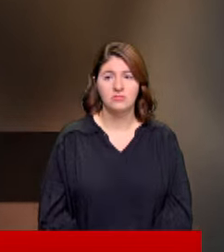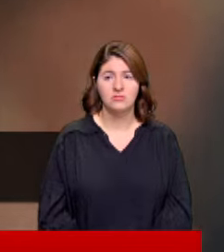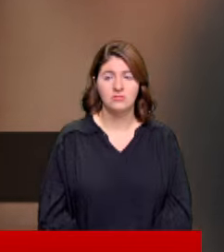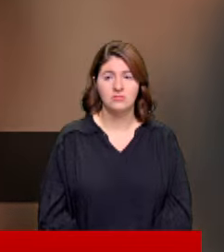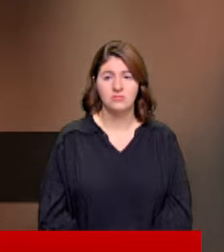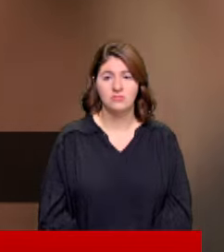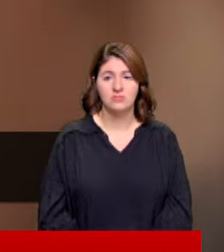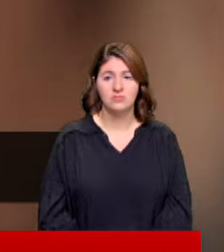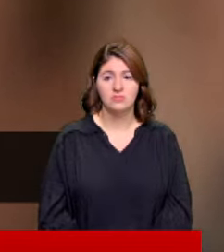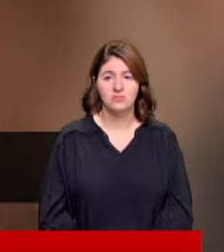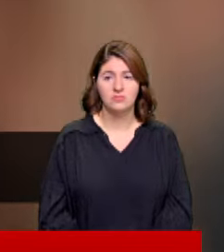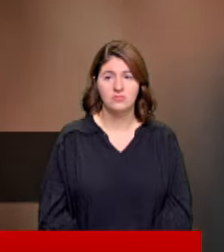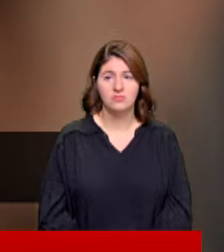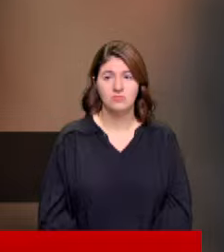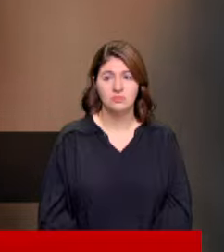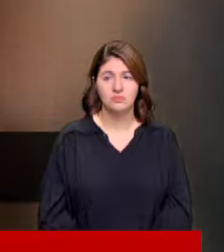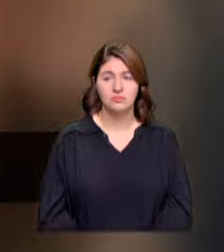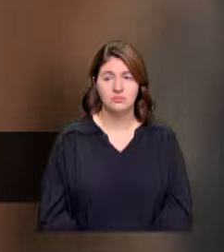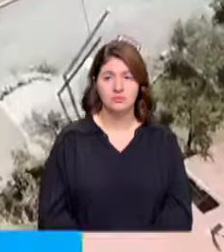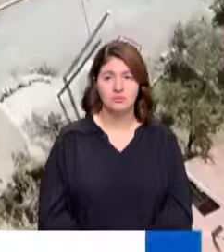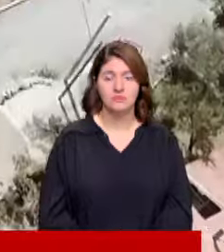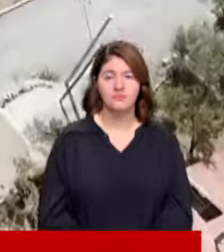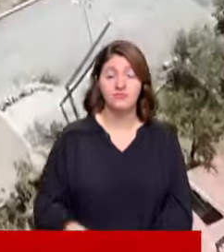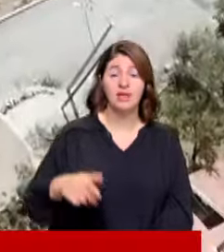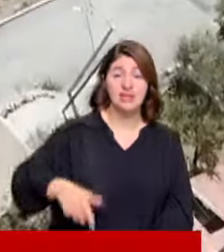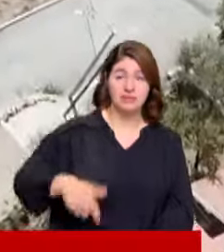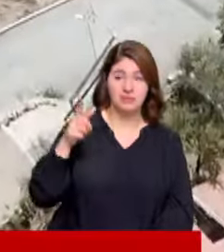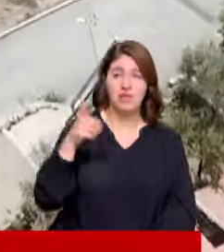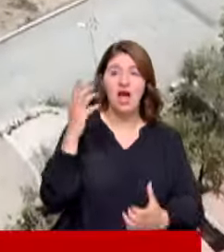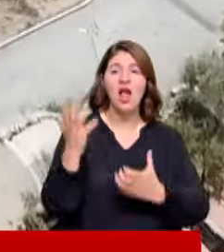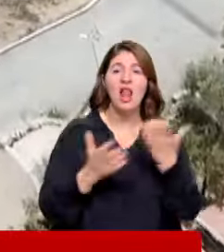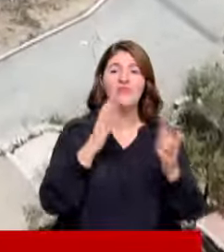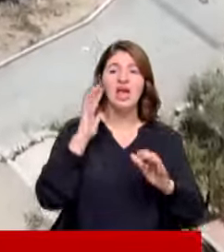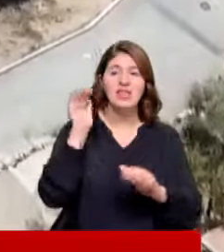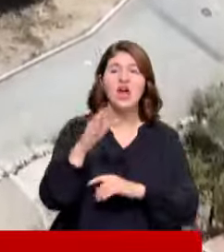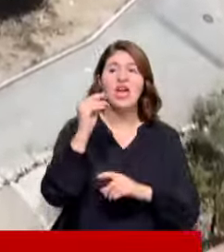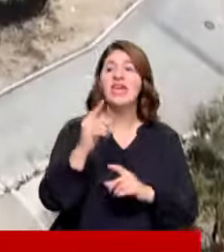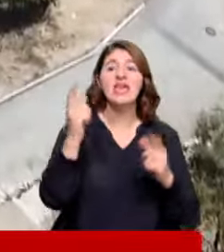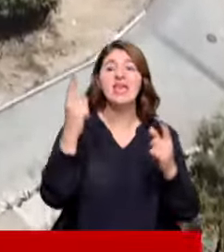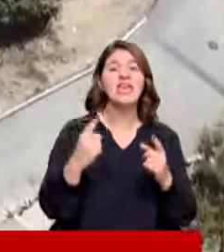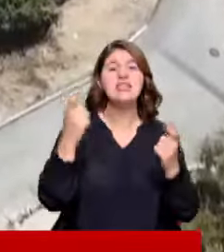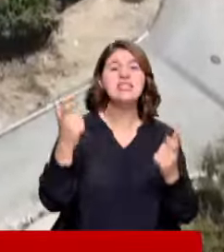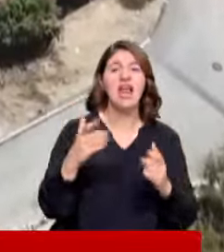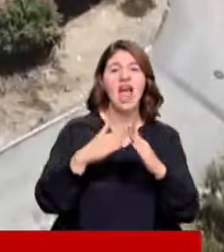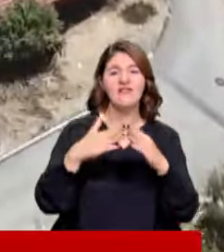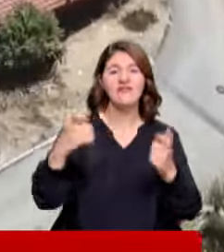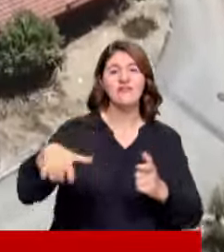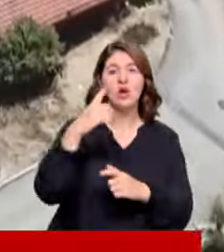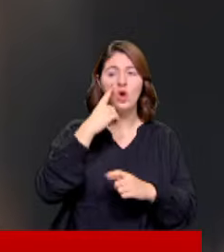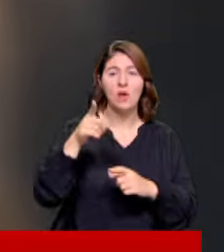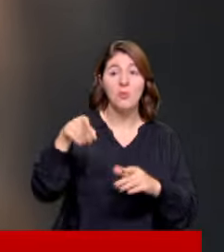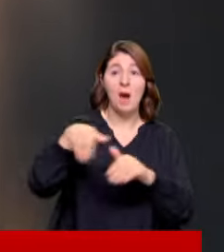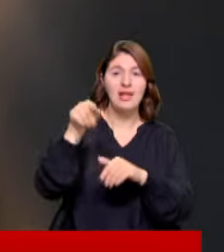ağlamayacaktı. Cehennem ateşi de olmayacaktı. İzmir'de alevlerin ulaştığı ilk yerleşim yeriydi Doğançay